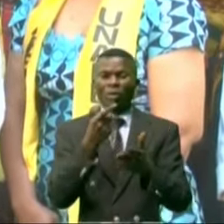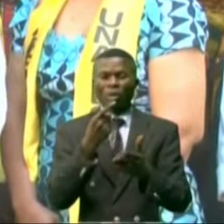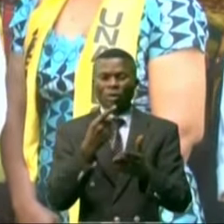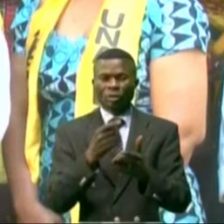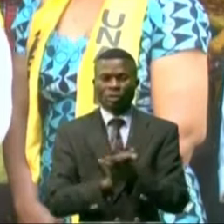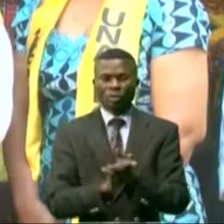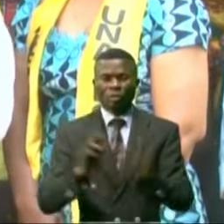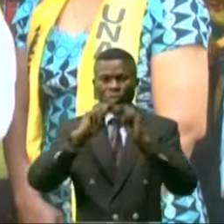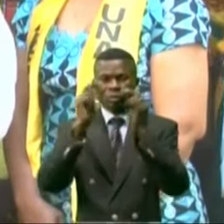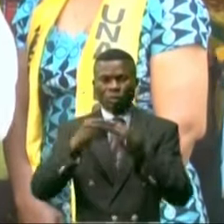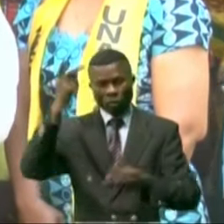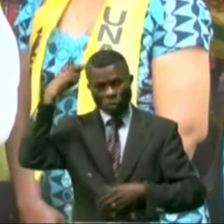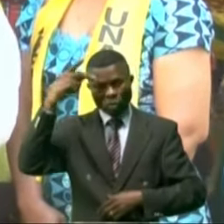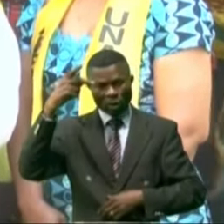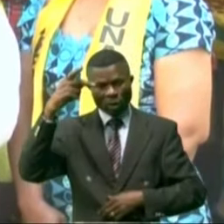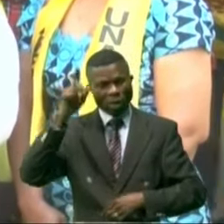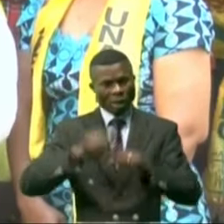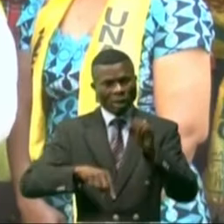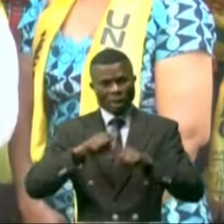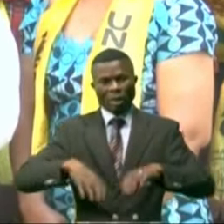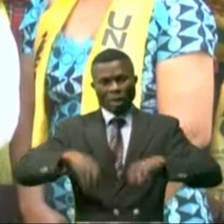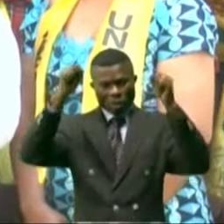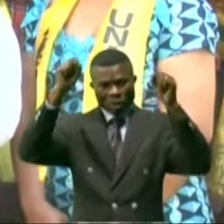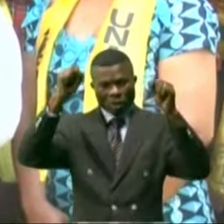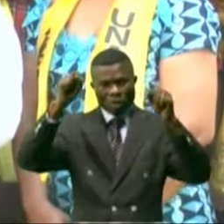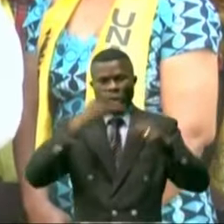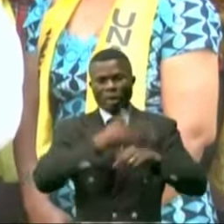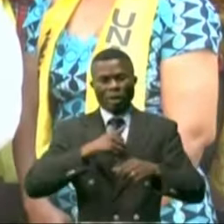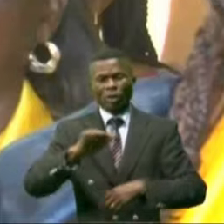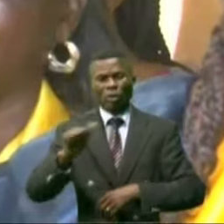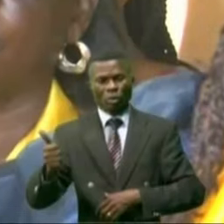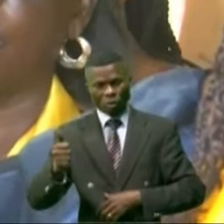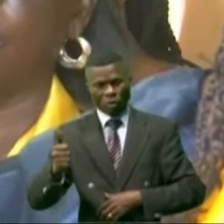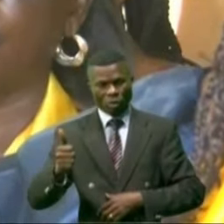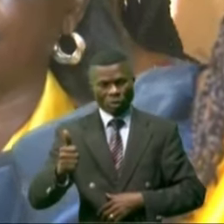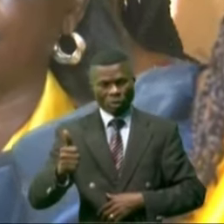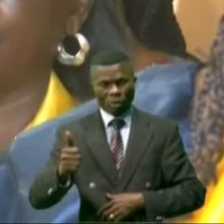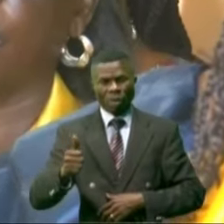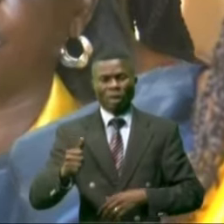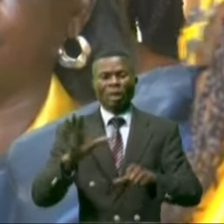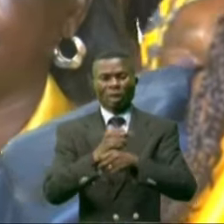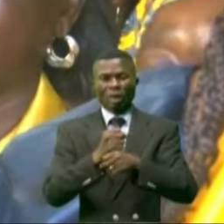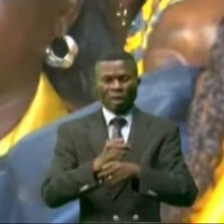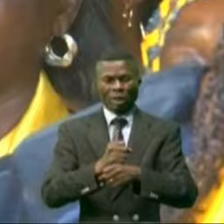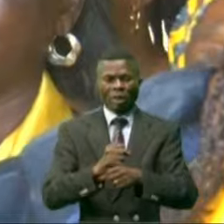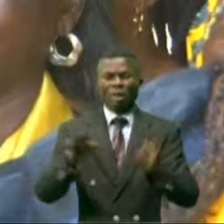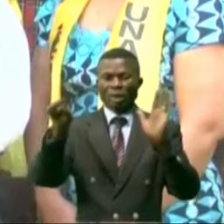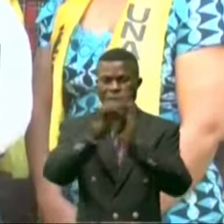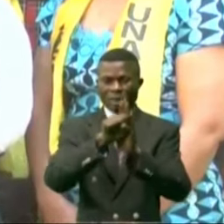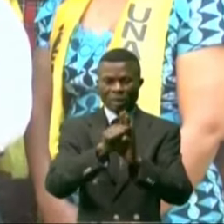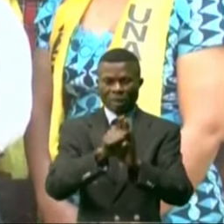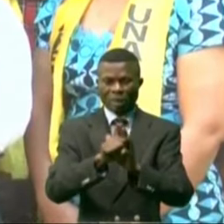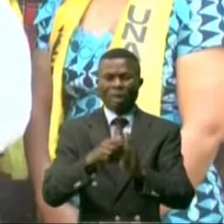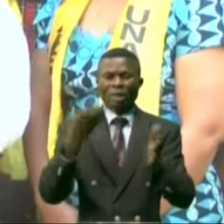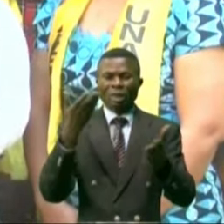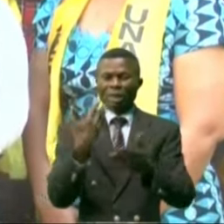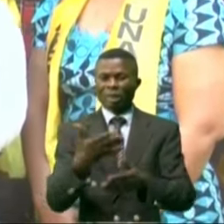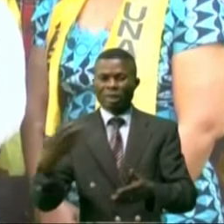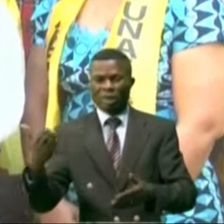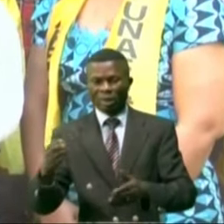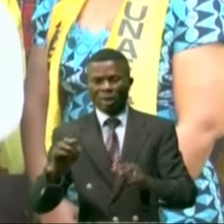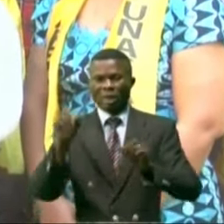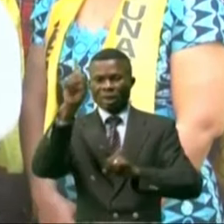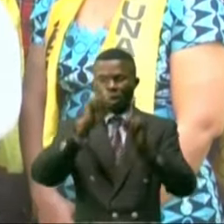qu'aucun parti politique ne peut adopter la dénomination, les sigles, les symboles et autres signes distinctifs de notre